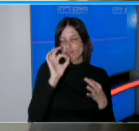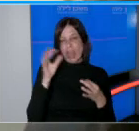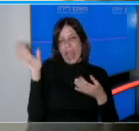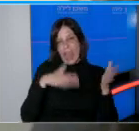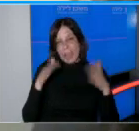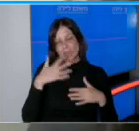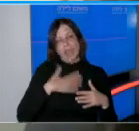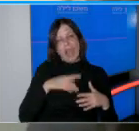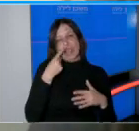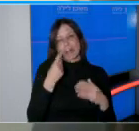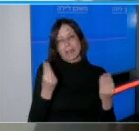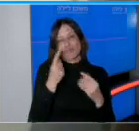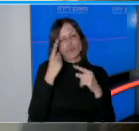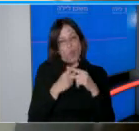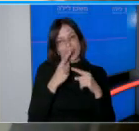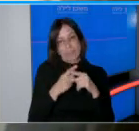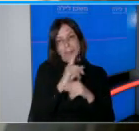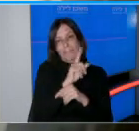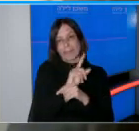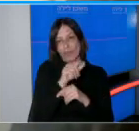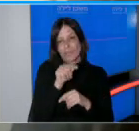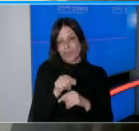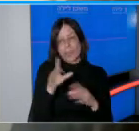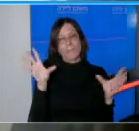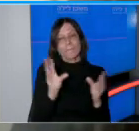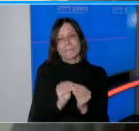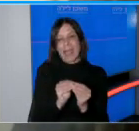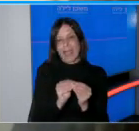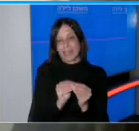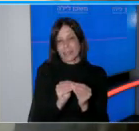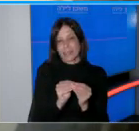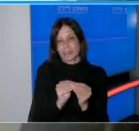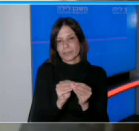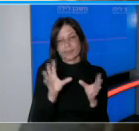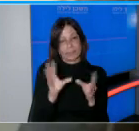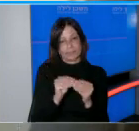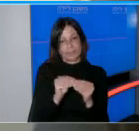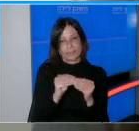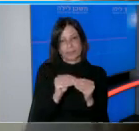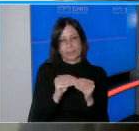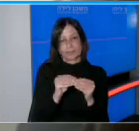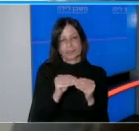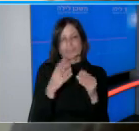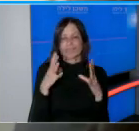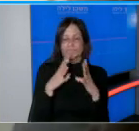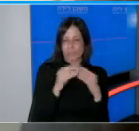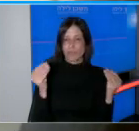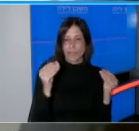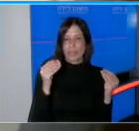משהו גם אופטימי בתקופה הזאת, שביחד עם אובדן החלומות,